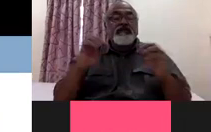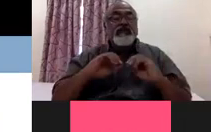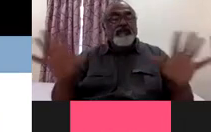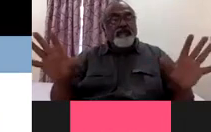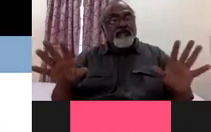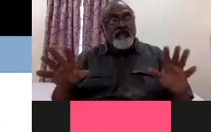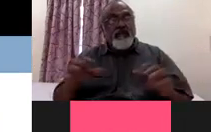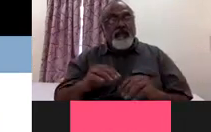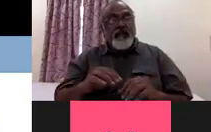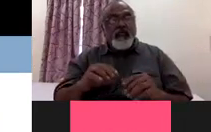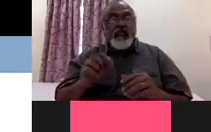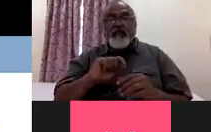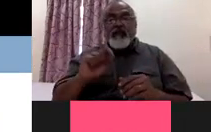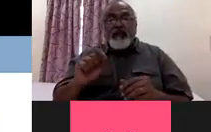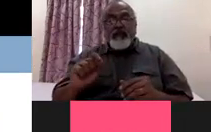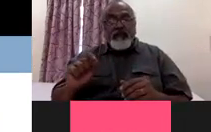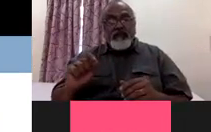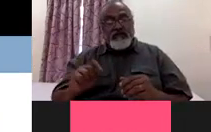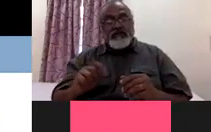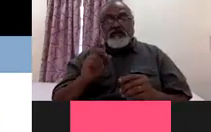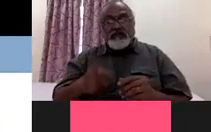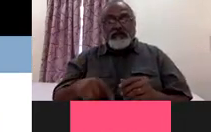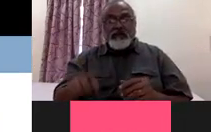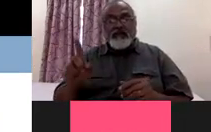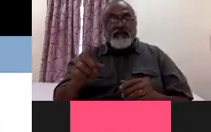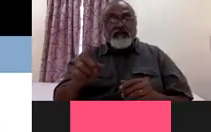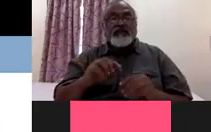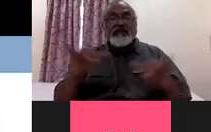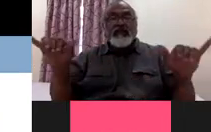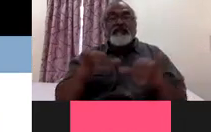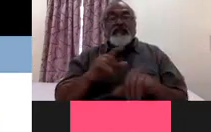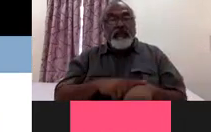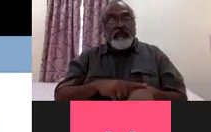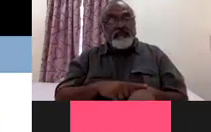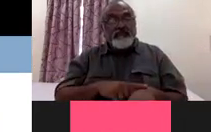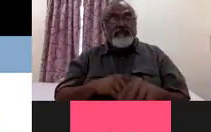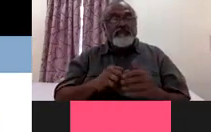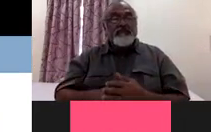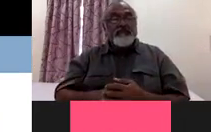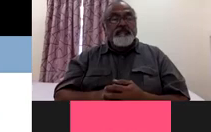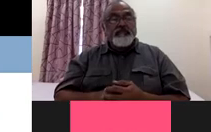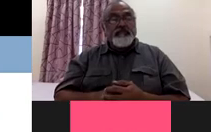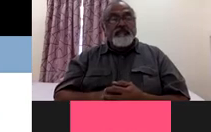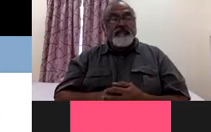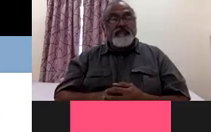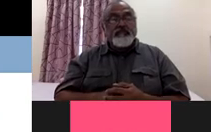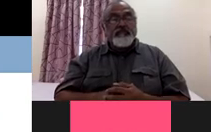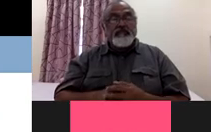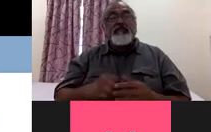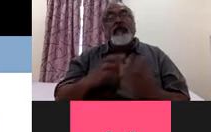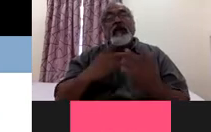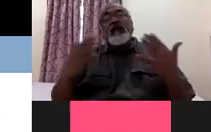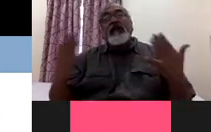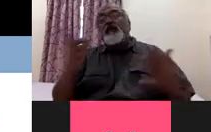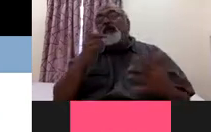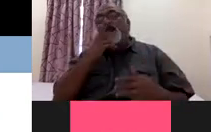हमारा पेपर एंड पेन टेस्ट है और सबका सेम टाइम है, सब ठीक है, सब बढ़िया है, वेरी नाइस. तो आपके बहुत सारे लोग हैं